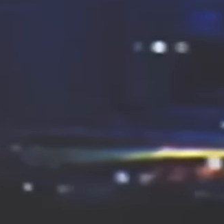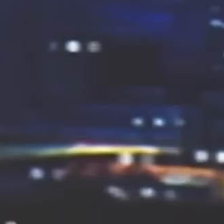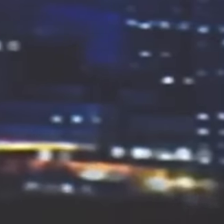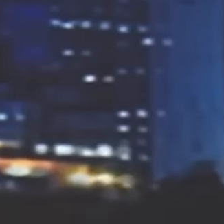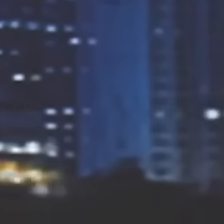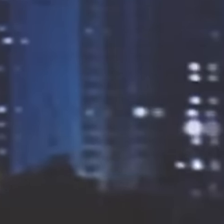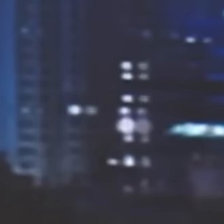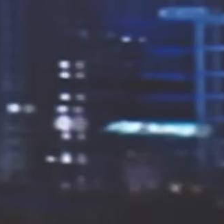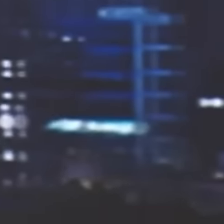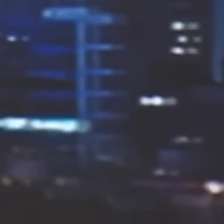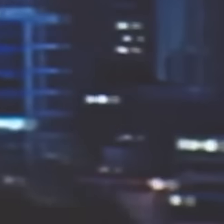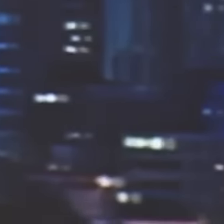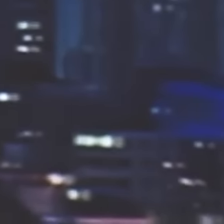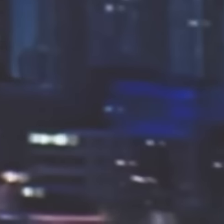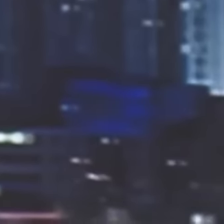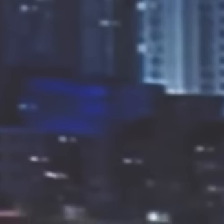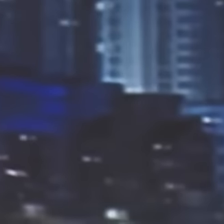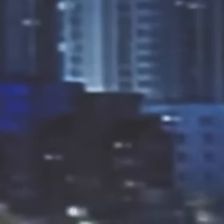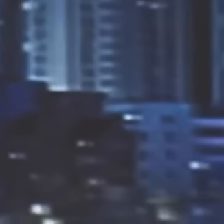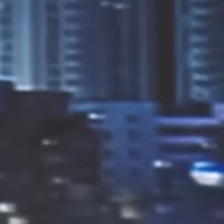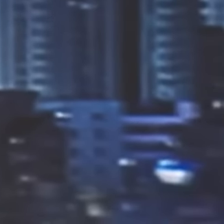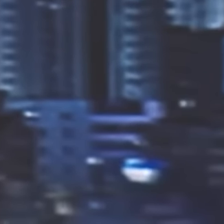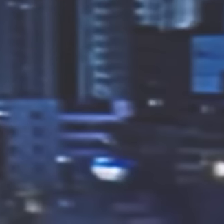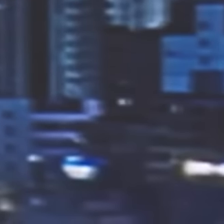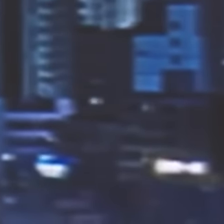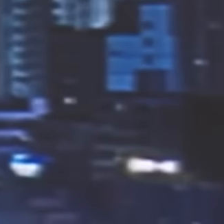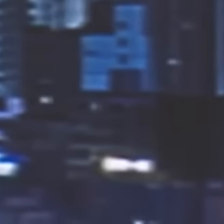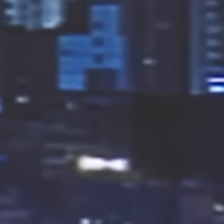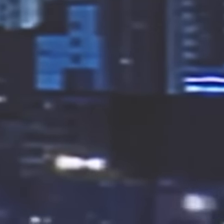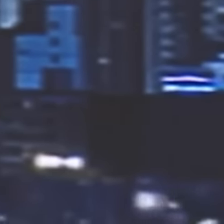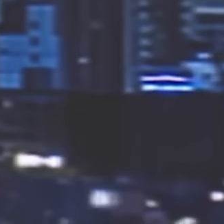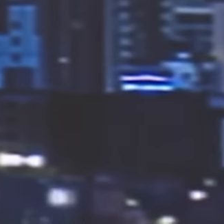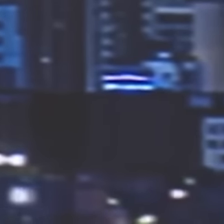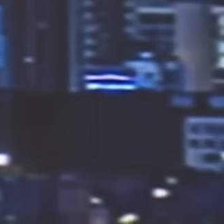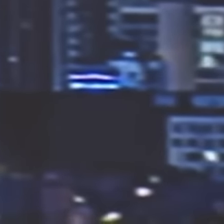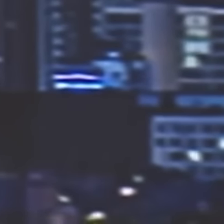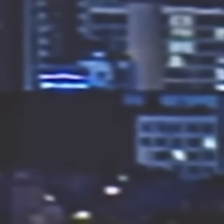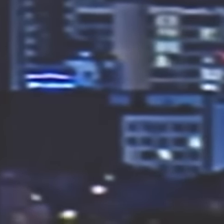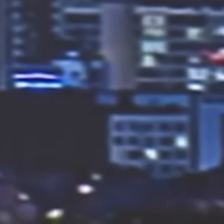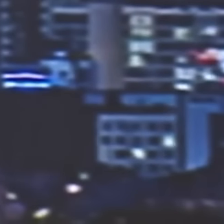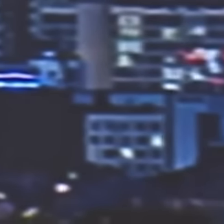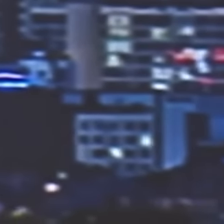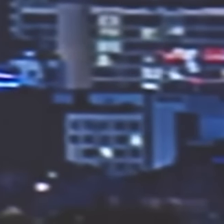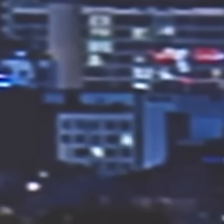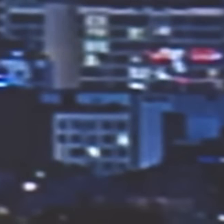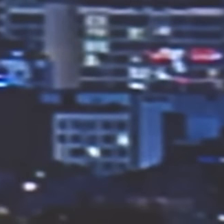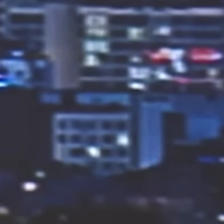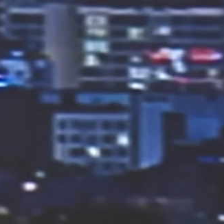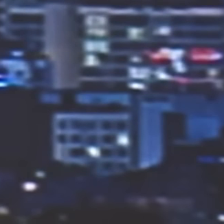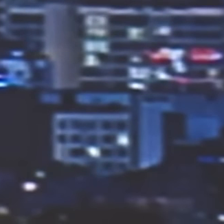JTBC 뉴스를 시청해 주신 여러분 고맙습니다. 저희는 저녁 6시 50분 뉴스룸에서 뵙겠습니다.